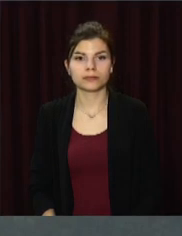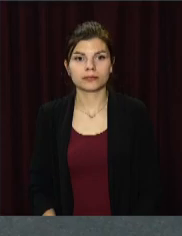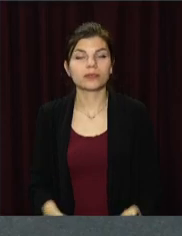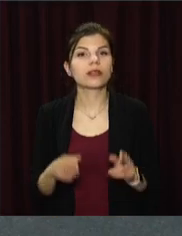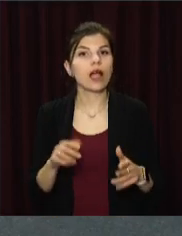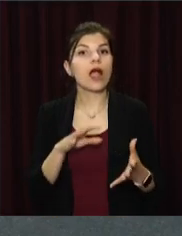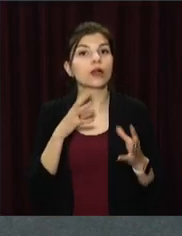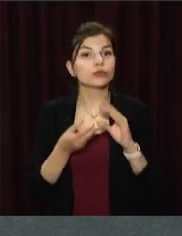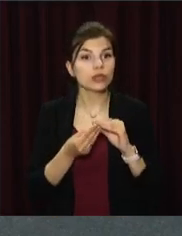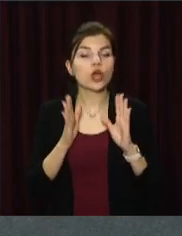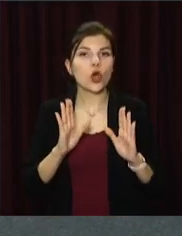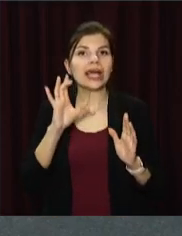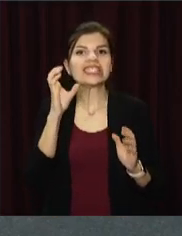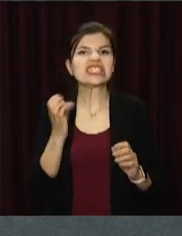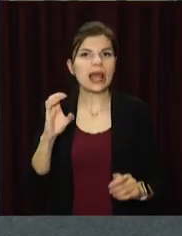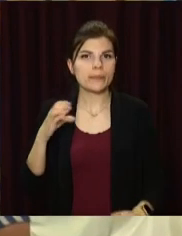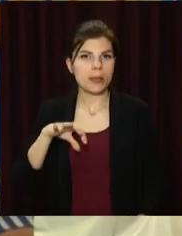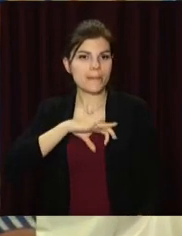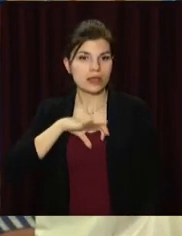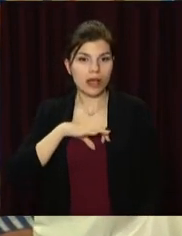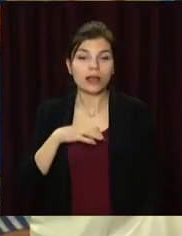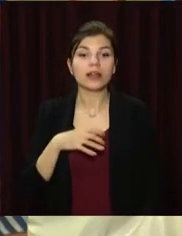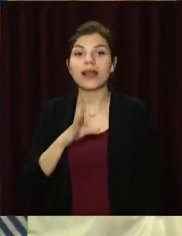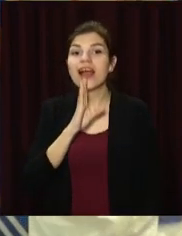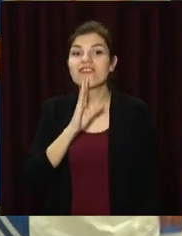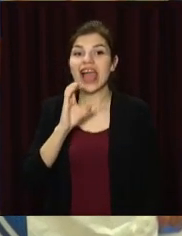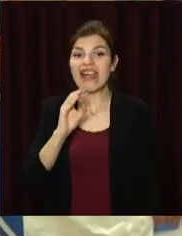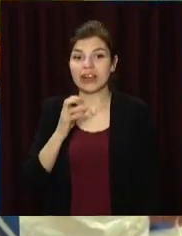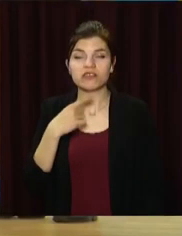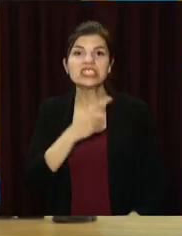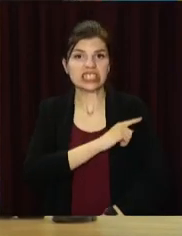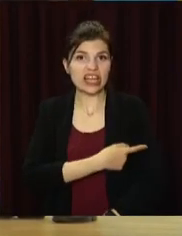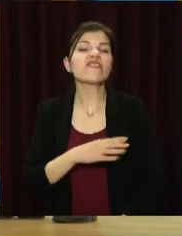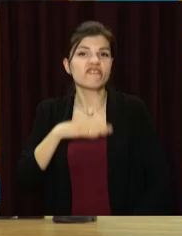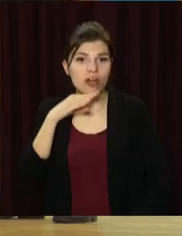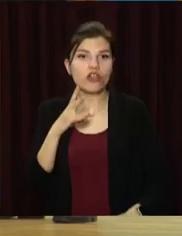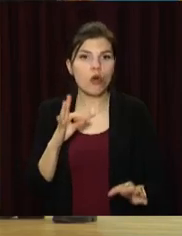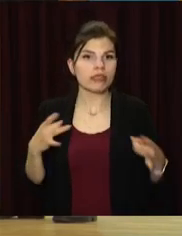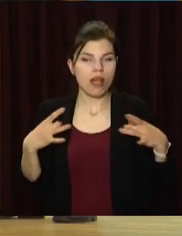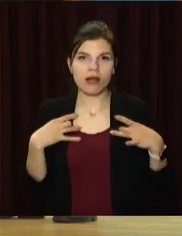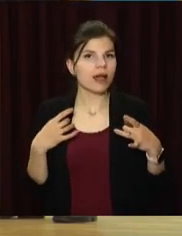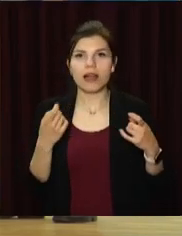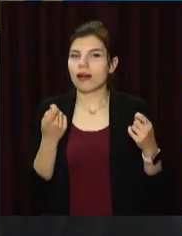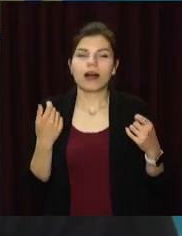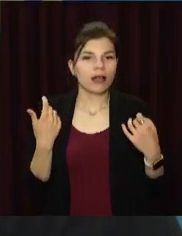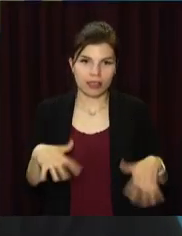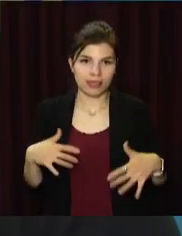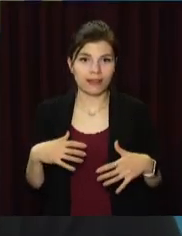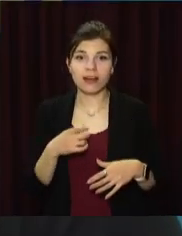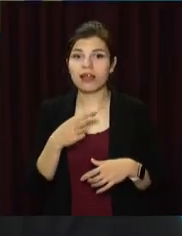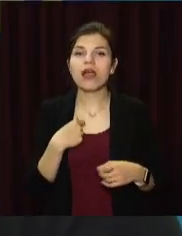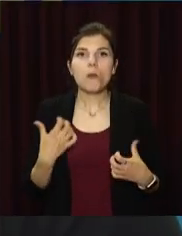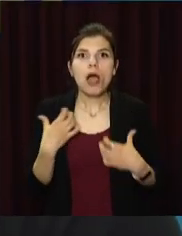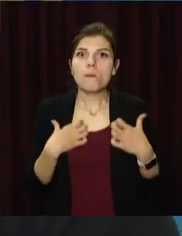Як результат, тільки срібна медаль у двоборстві. Євгенія зізнається, сил вистачало, але з нервами не впоралася. Я дуже